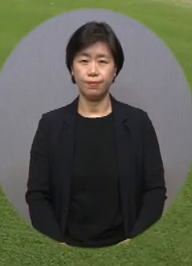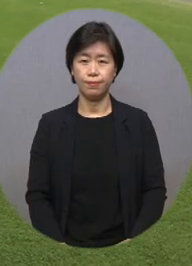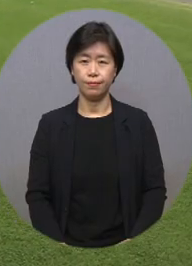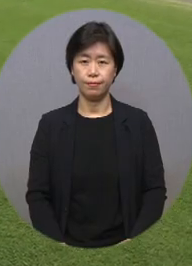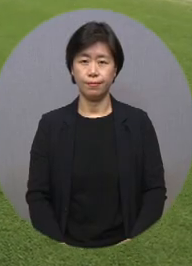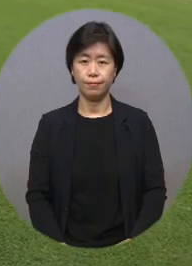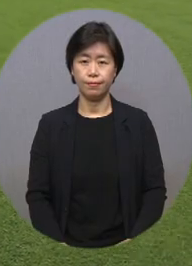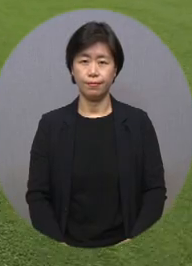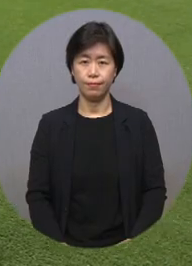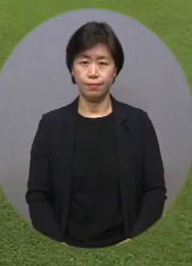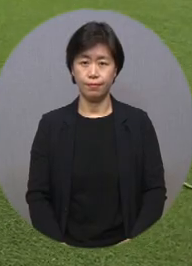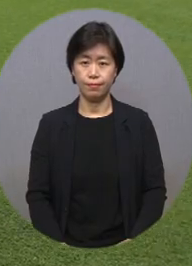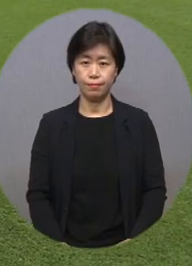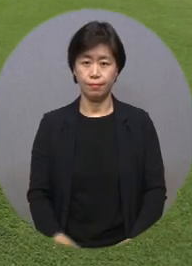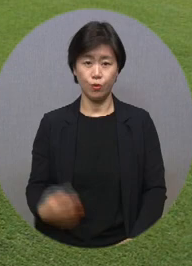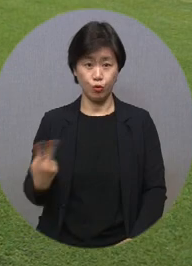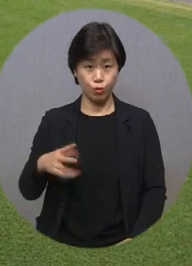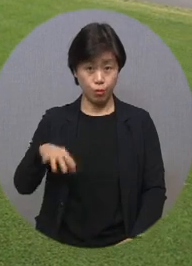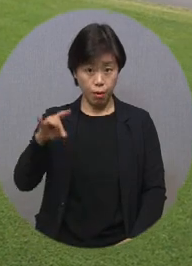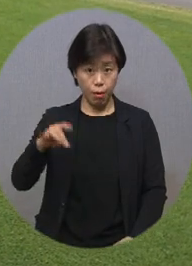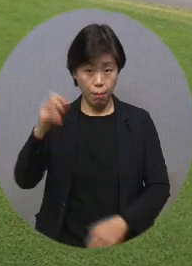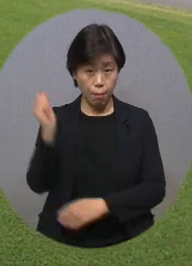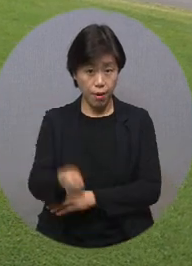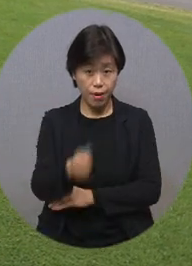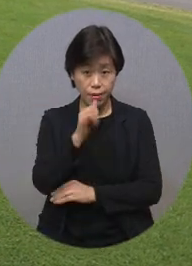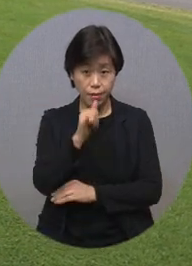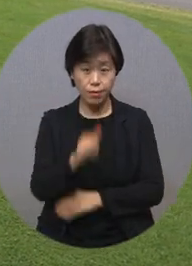가자. 언니. 아, 우리가 먼저 치는 거야?